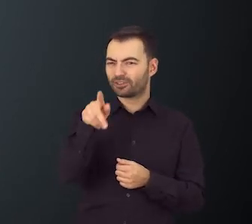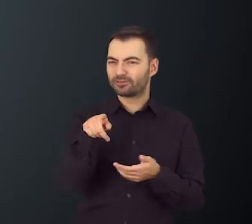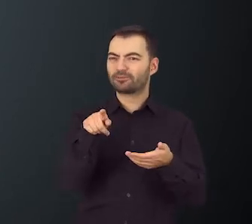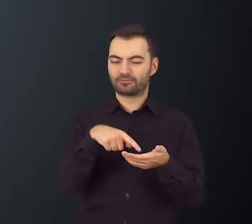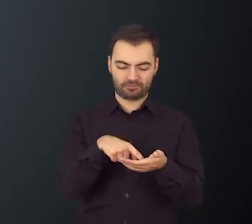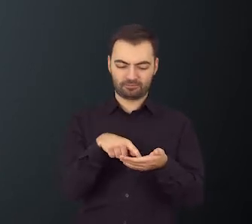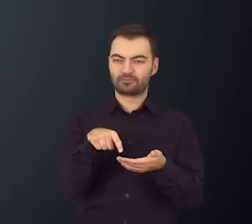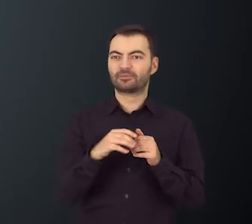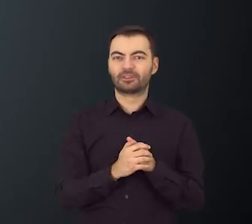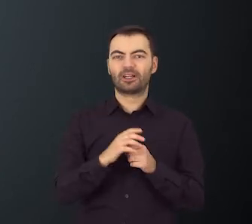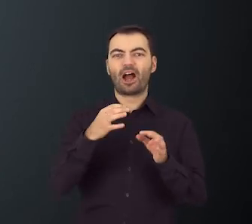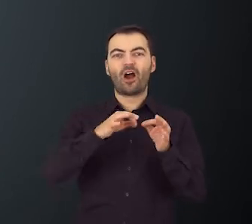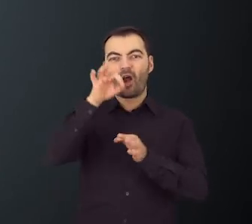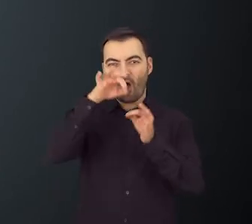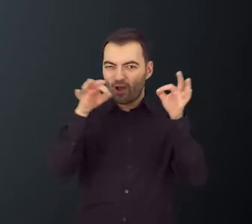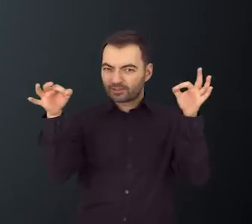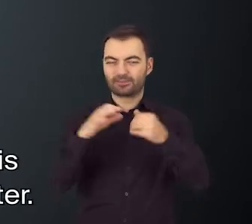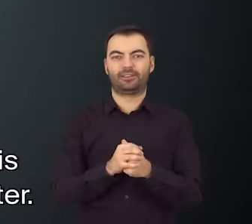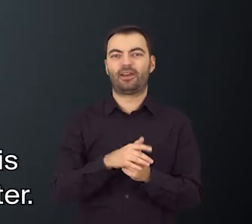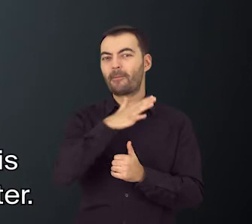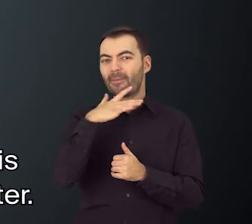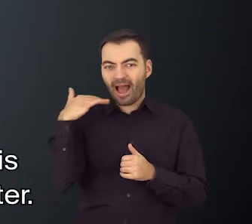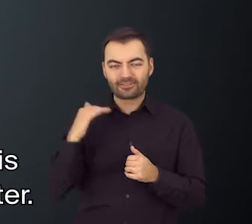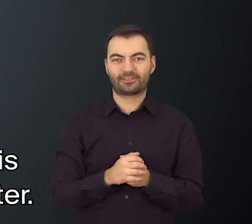widzimy, czyli tego, jaki rozmiar miał ptak,